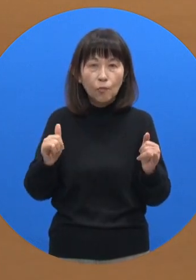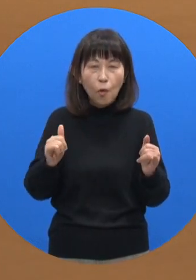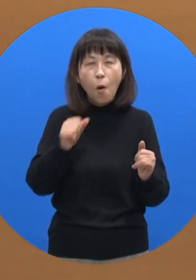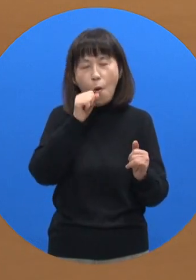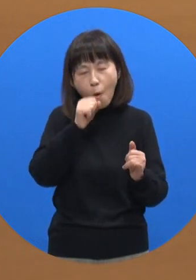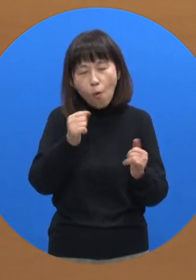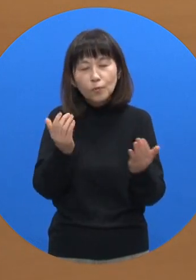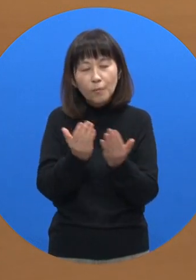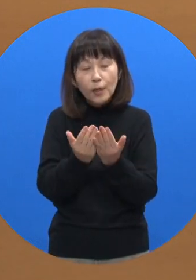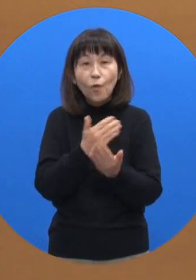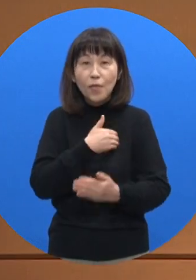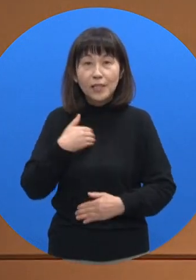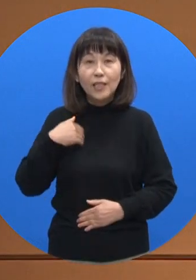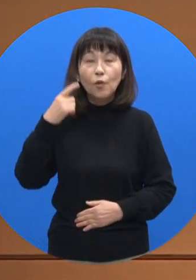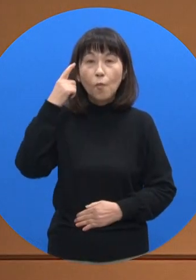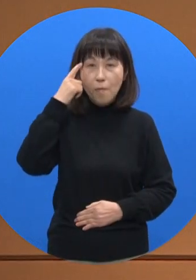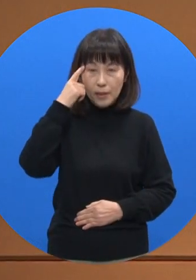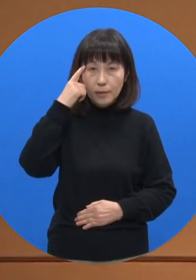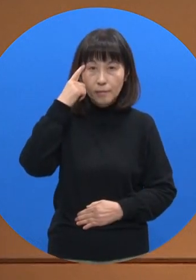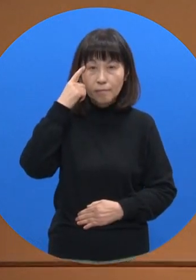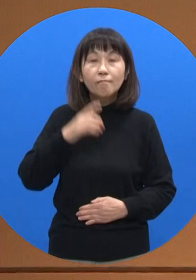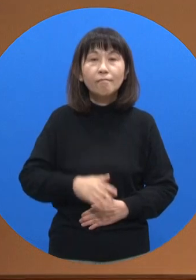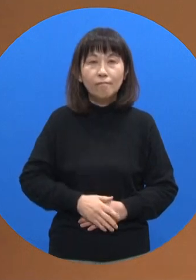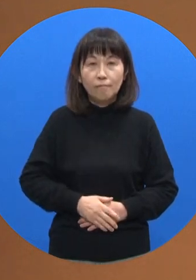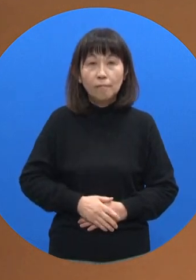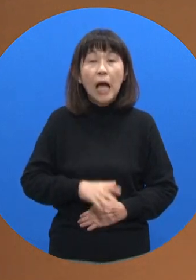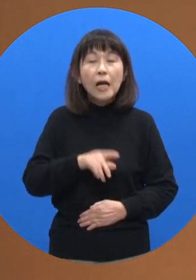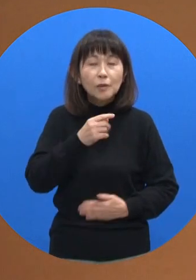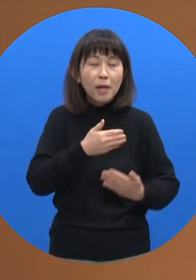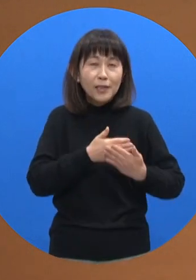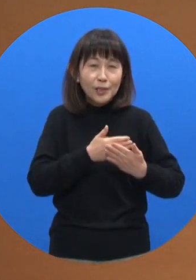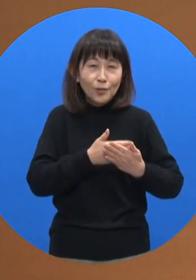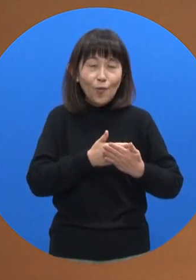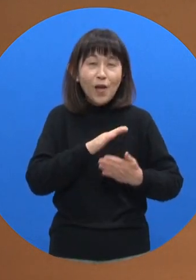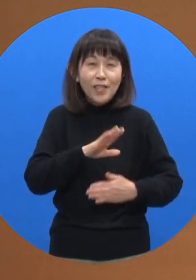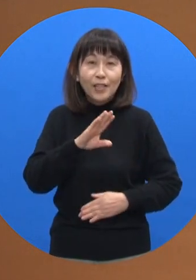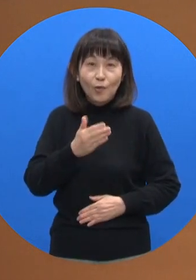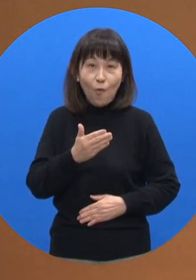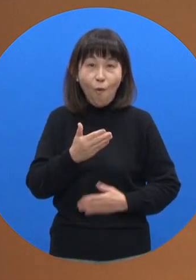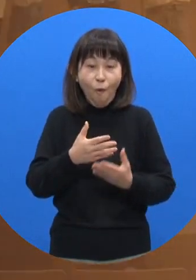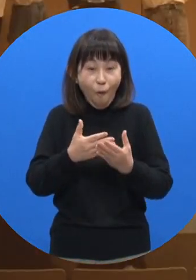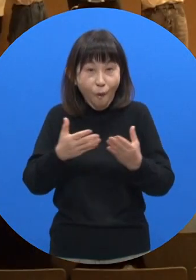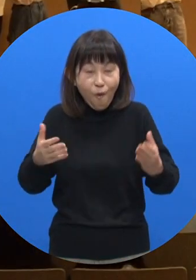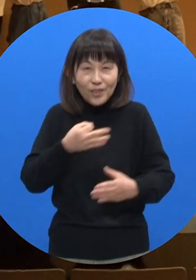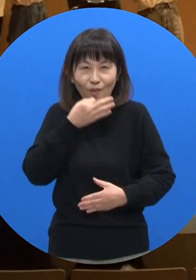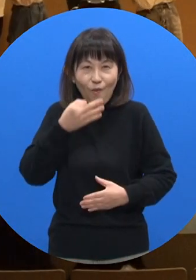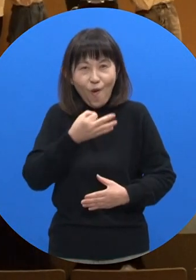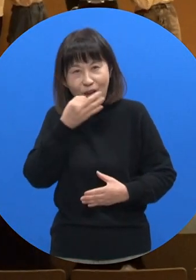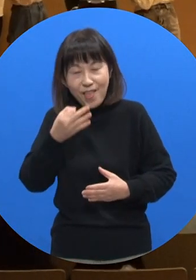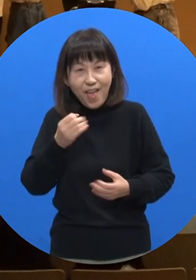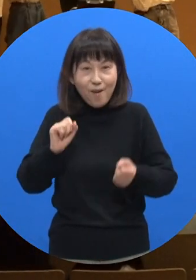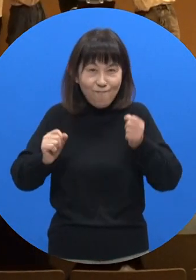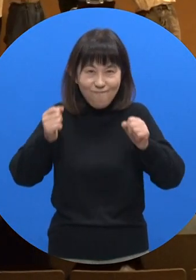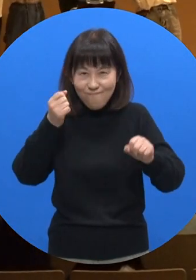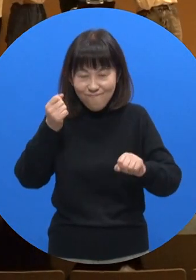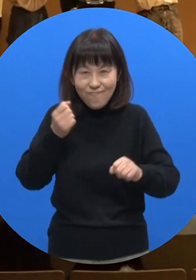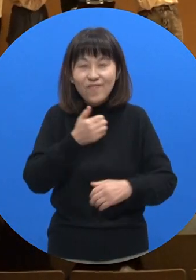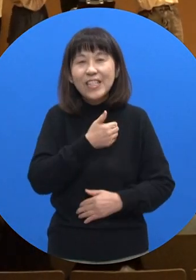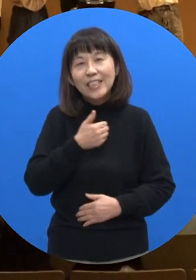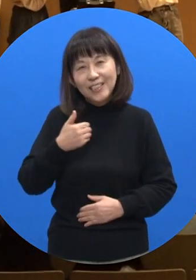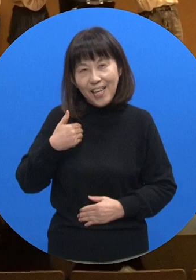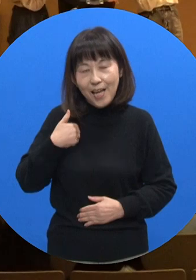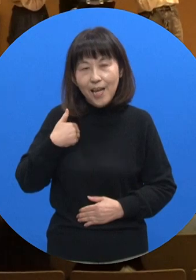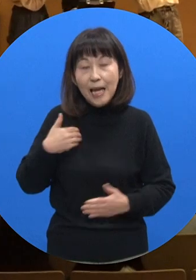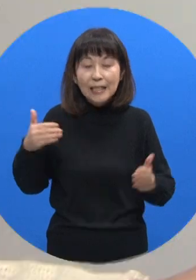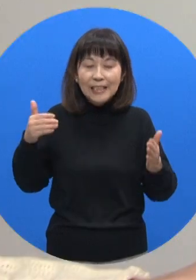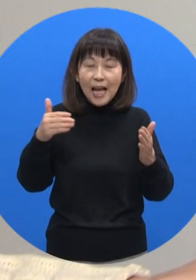学べたと思います。 最初は緊張していたけれども、大きな声でハキハキと言ったり、いっぱいいっぱい手の動きをしていた